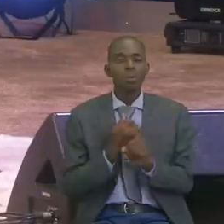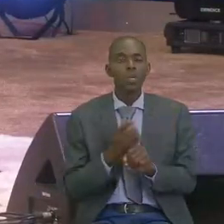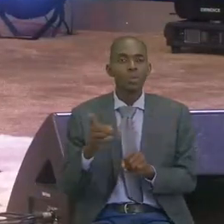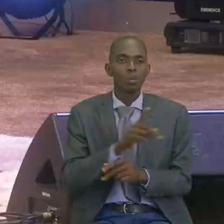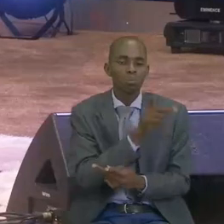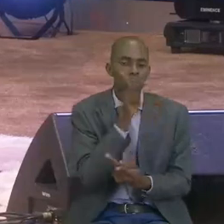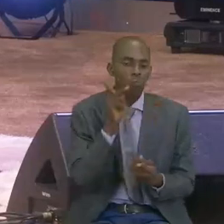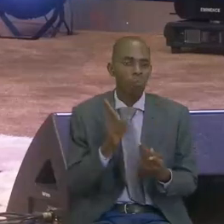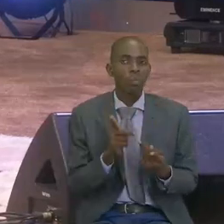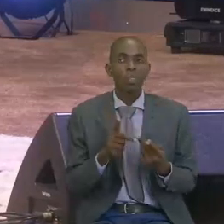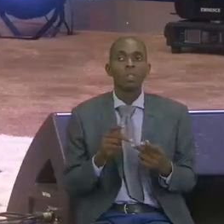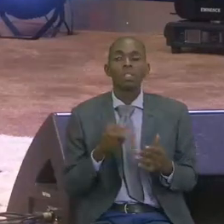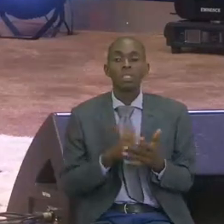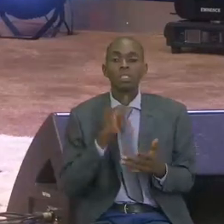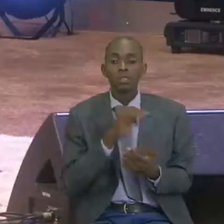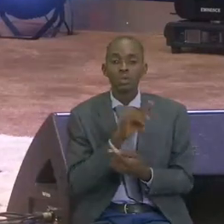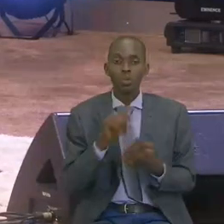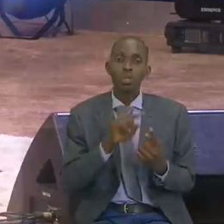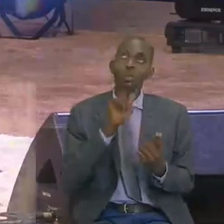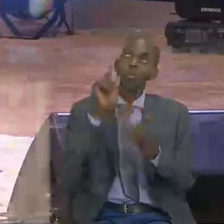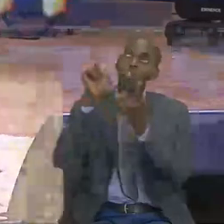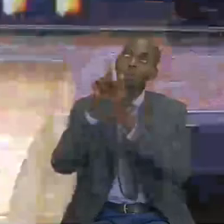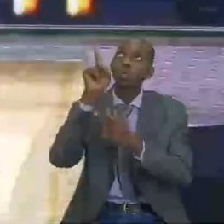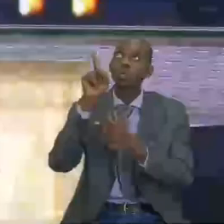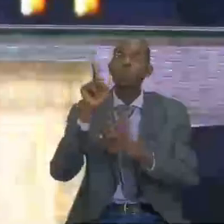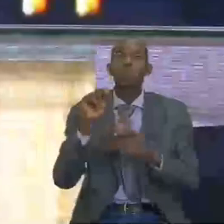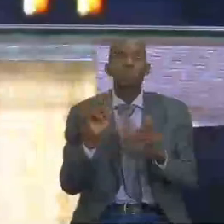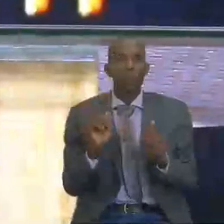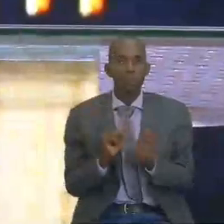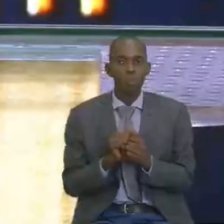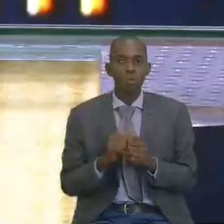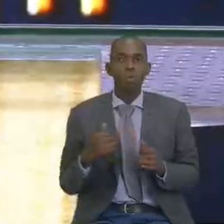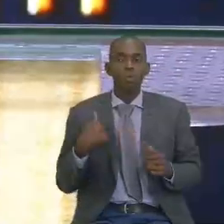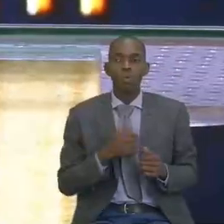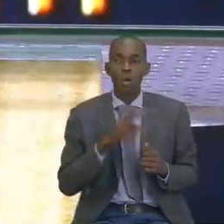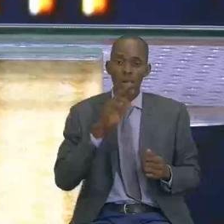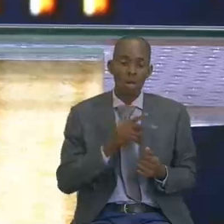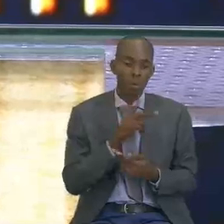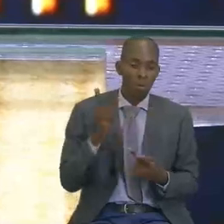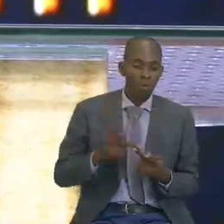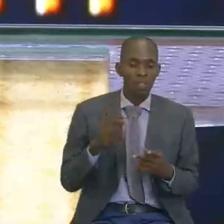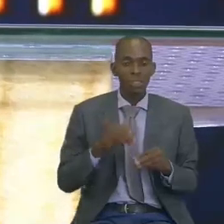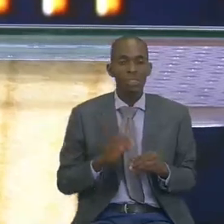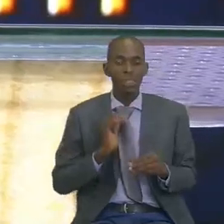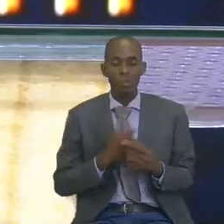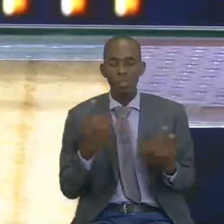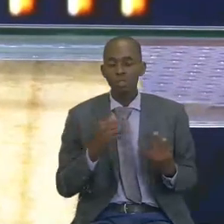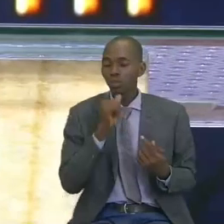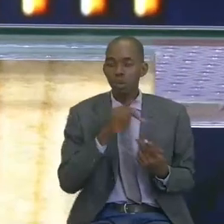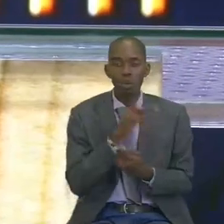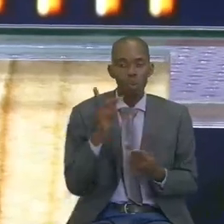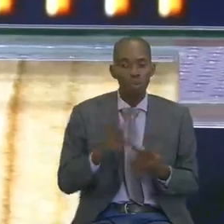rende capable. Lorsqu'on vient à lui, nous sommes imparfaits dans nos péchés, nous